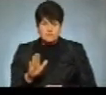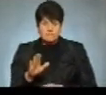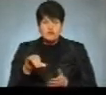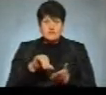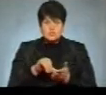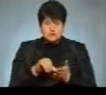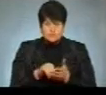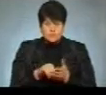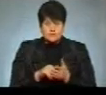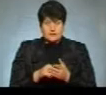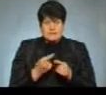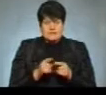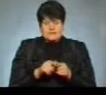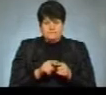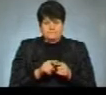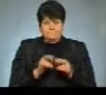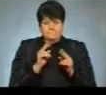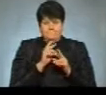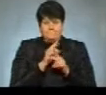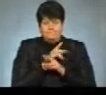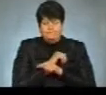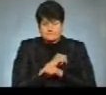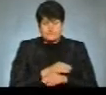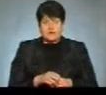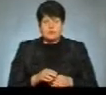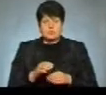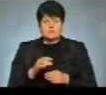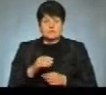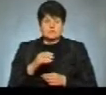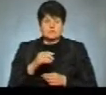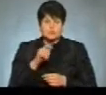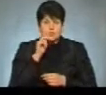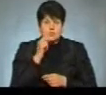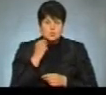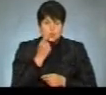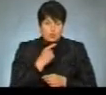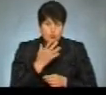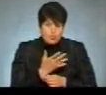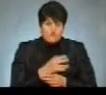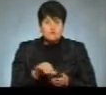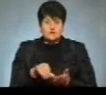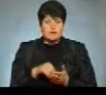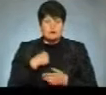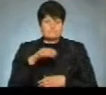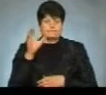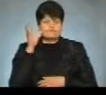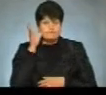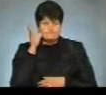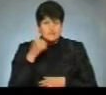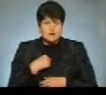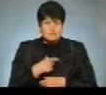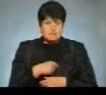цією каліченою українською, а він, мені здається, що навіть російською досконало не володів, мовою виступав, і я його слухав, я себе